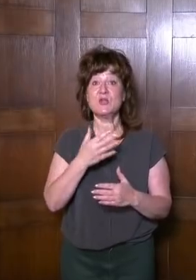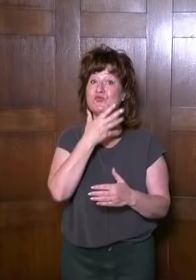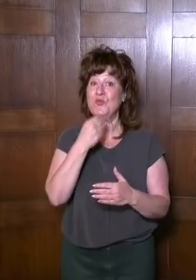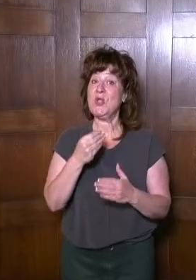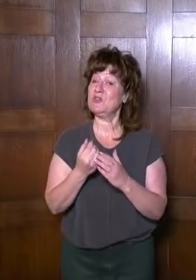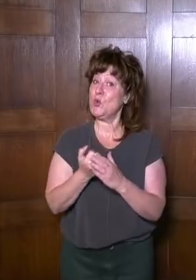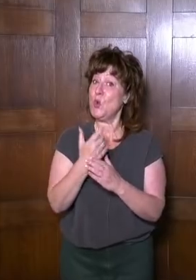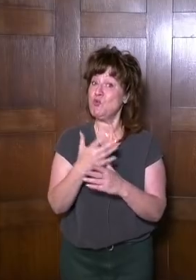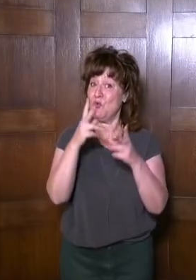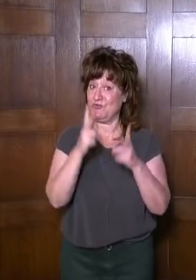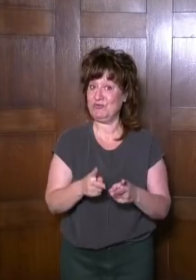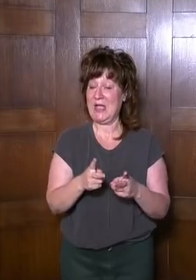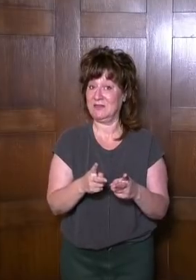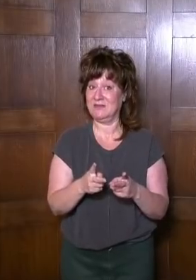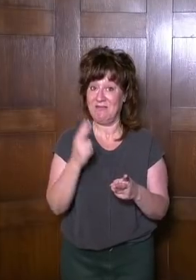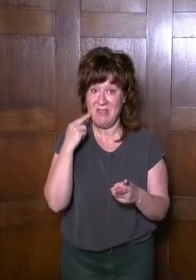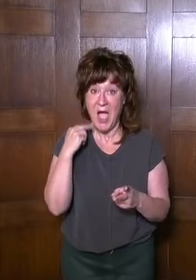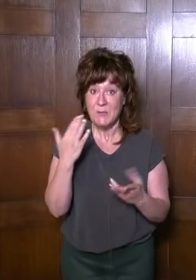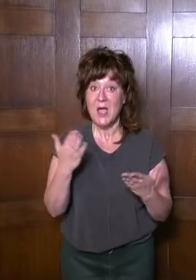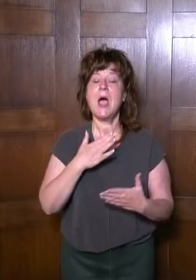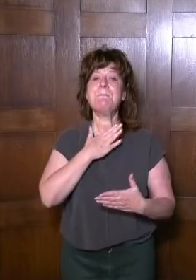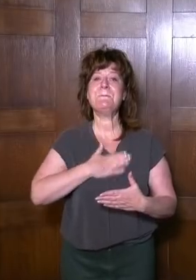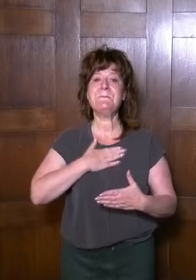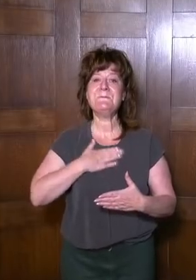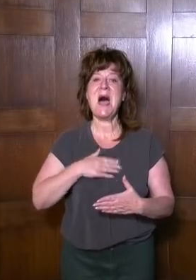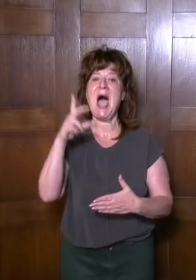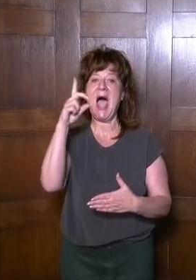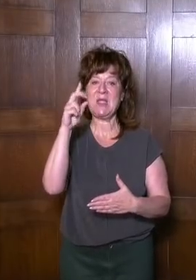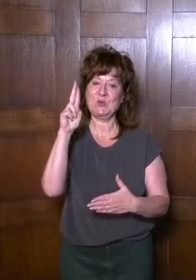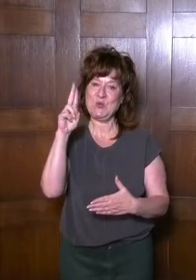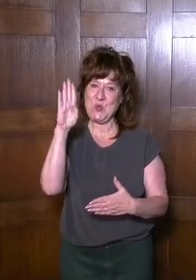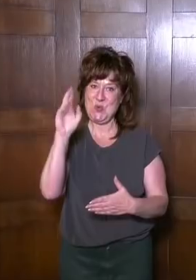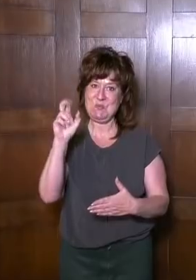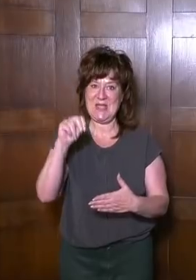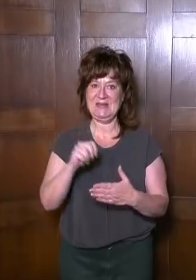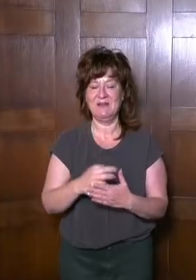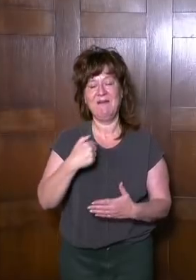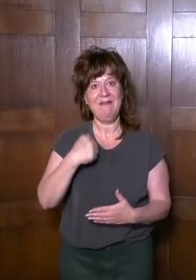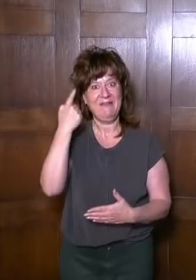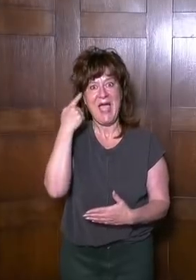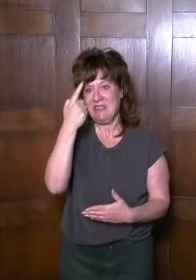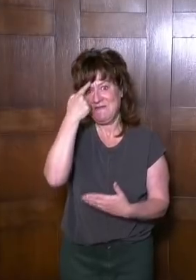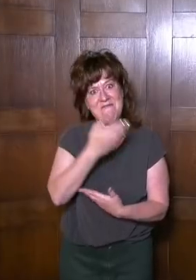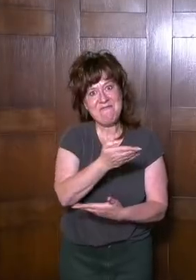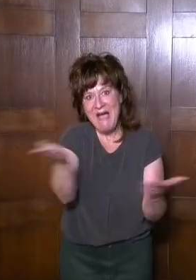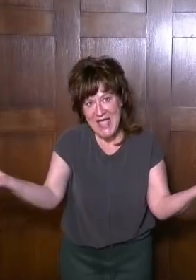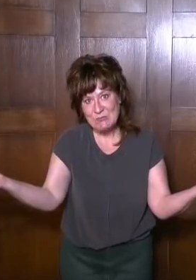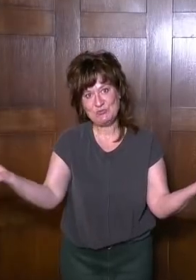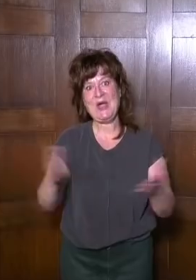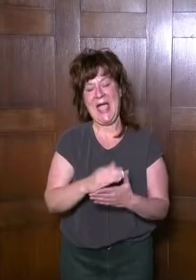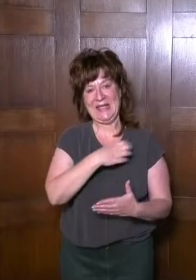schon noch mal allen sagen, das haben Sie jetzt gar nicht. Bad Düben. Bad Düben. Ich habe gedacht, das weiß man in Dresden.